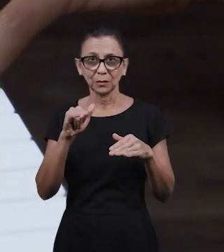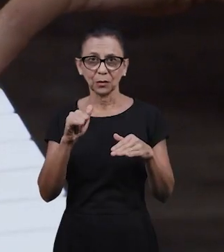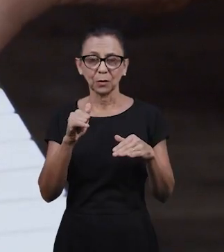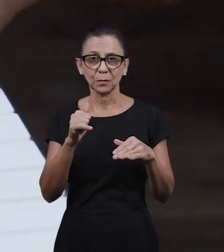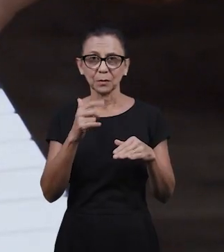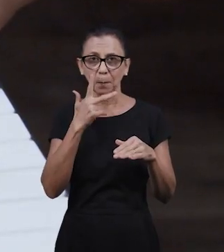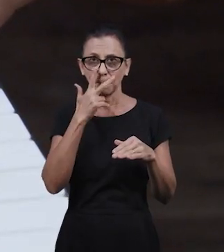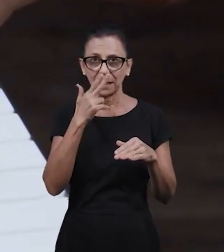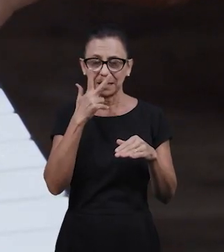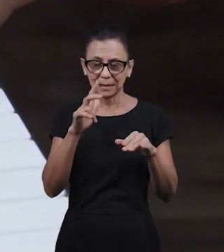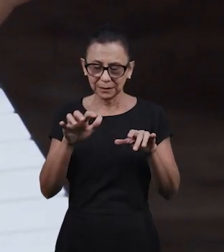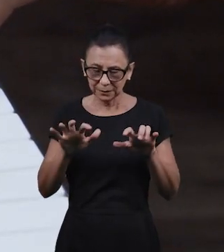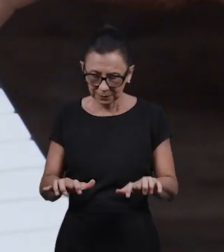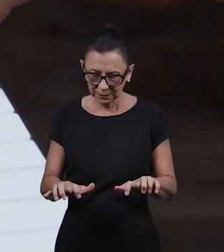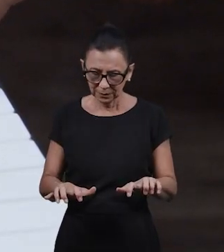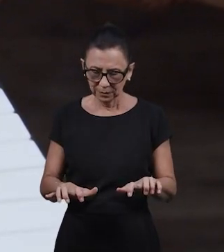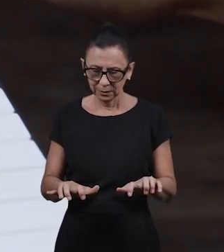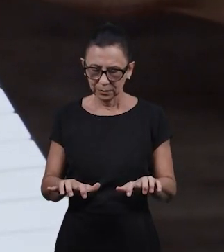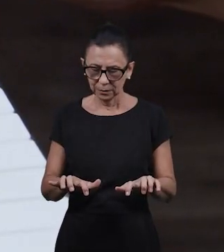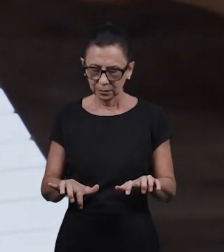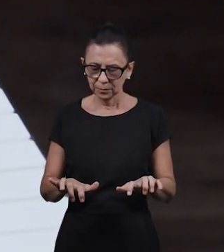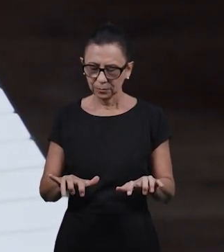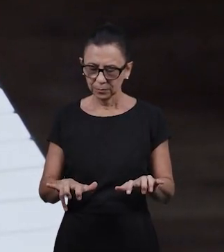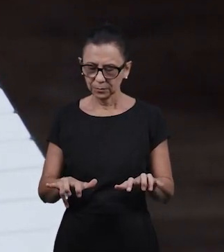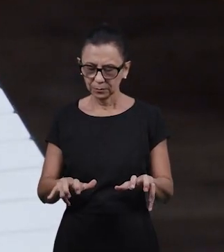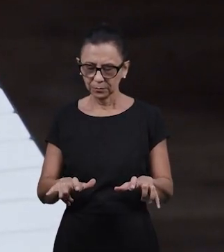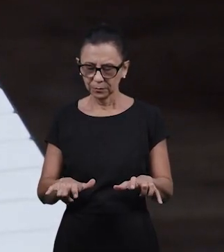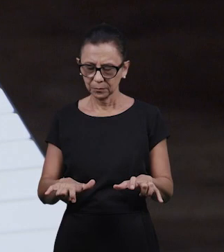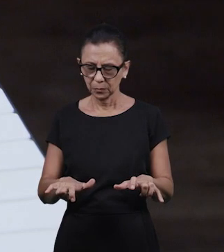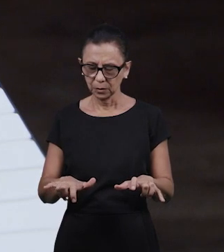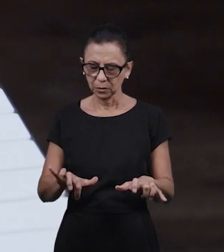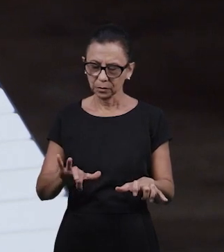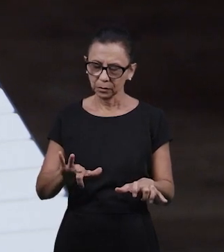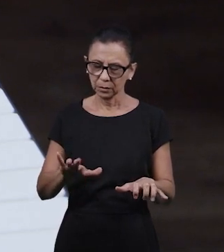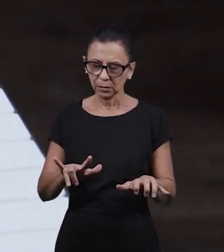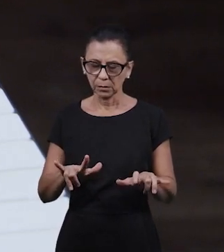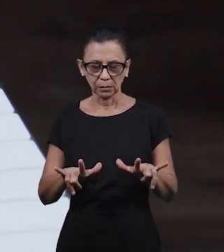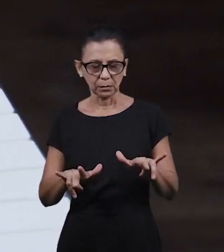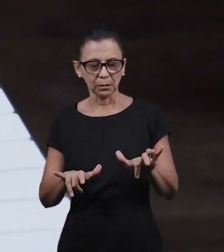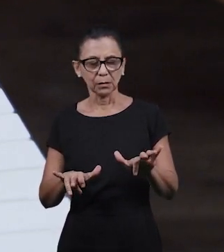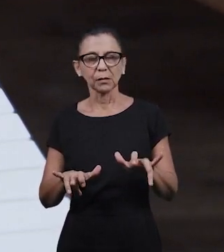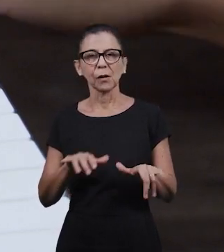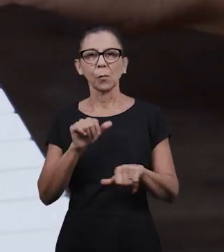si la pointe du doigt il avait un aimant vers la touche. Donc,